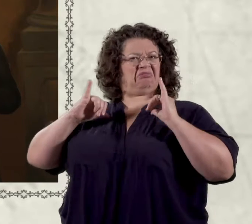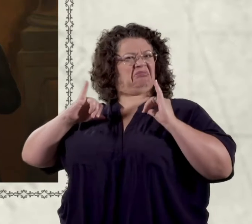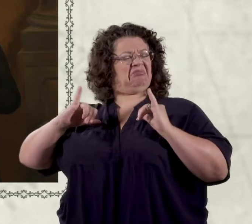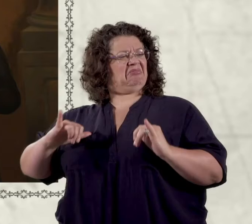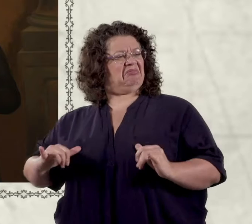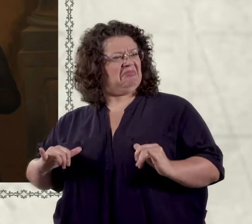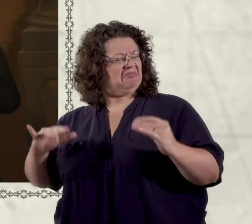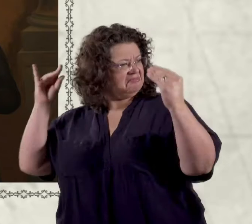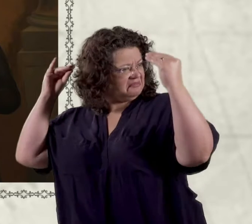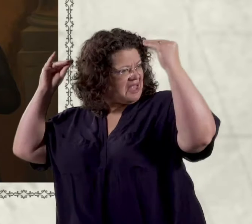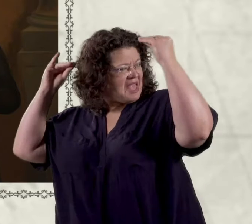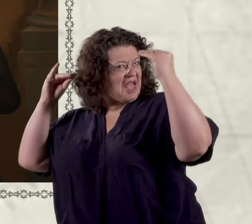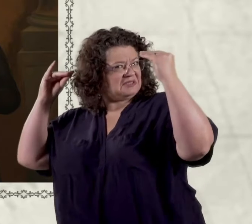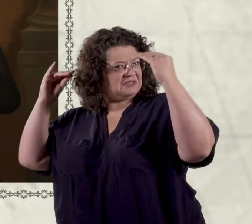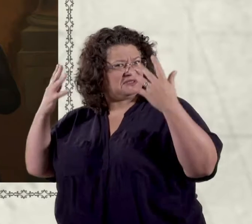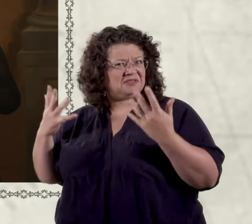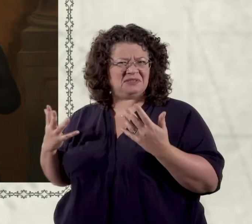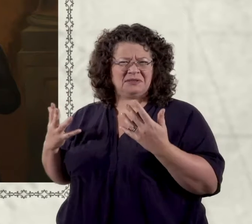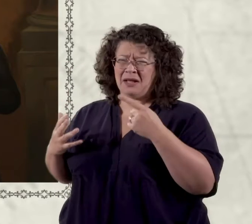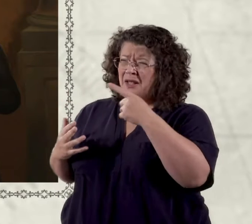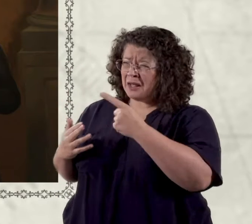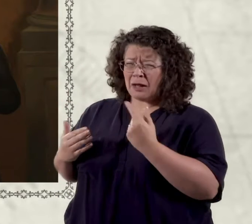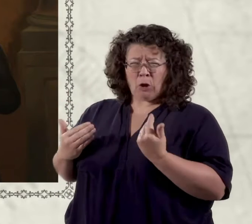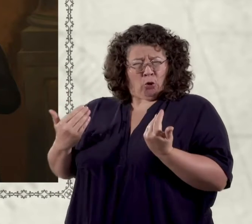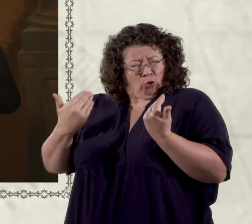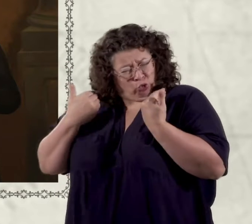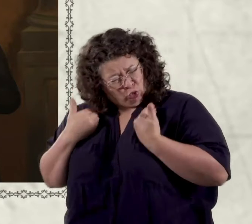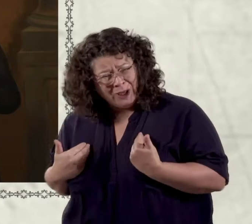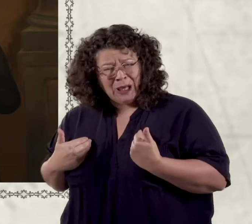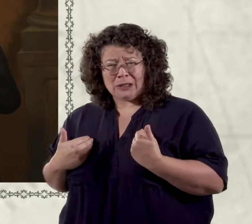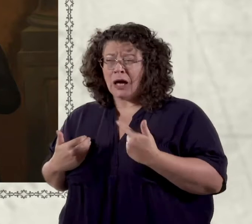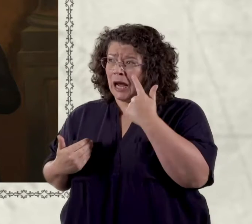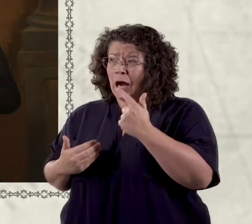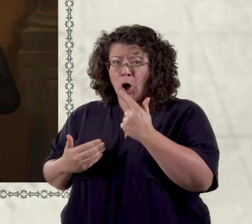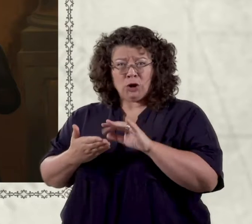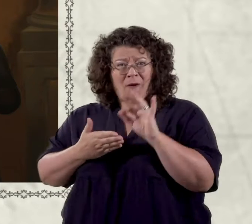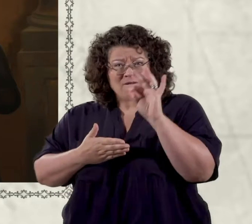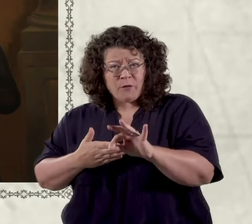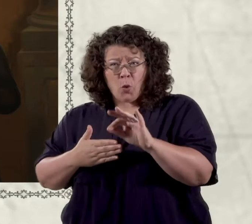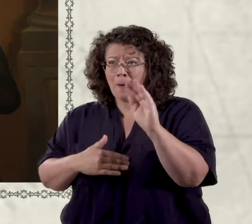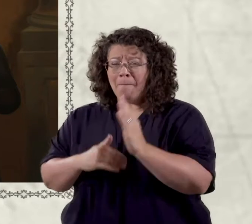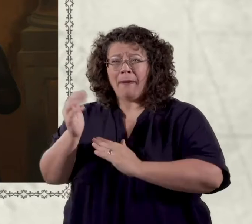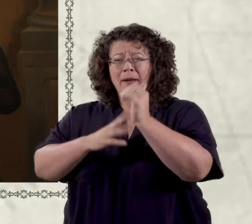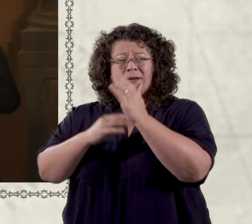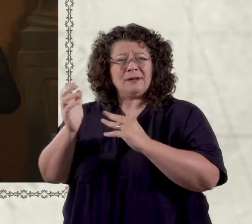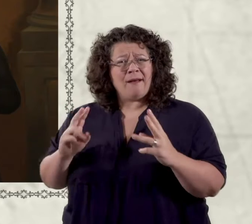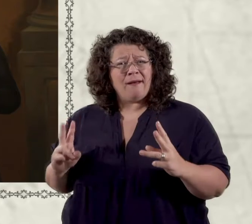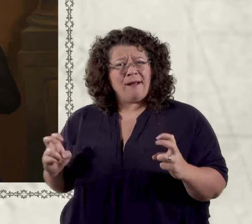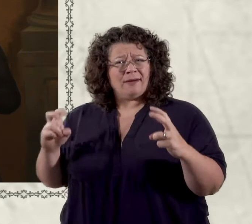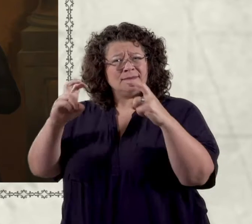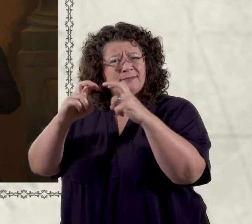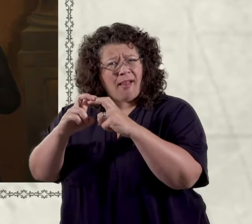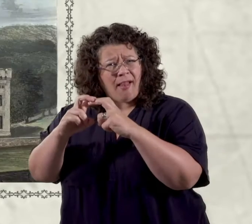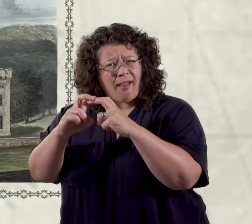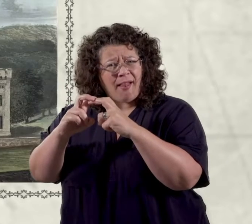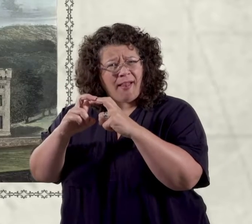hetiau diri. Roedd da fe digon o arian hyd yn oed i adeiladu castell, a dyna yn gwmws beth